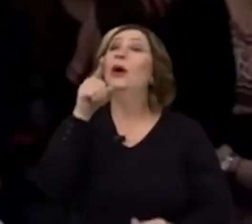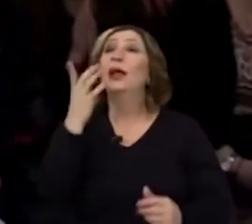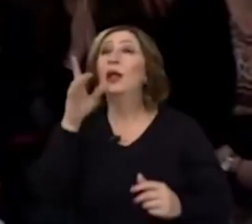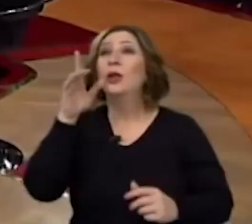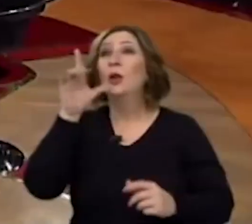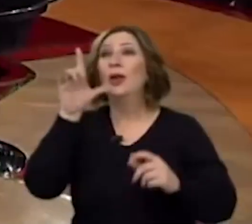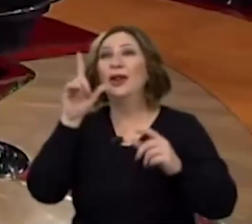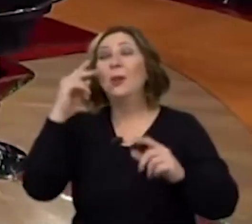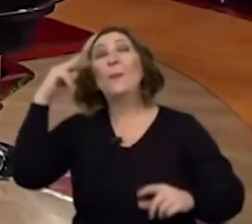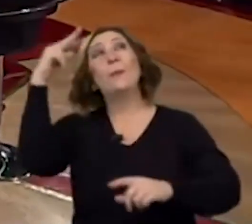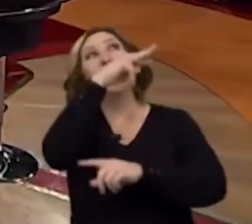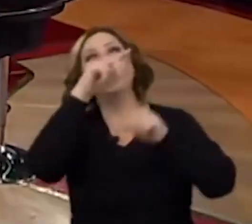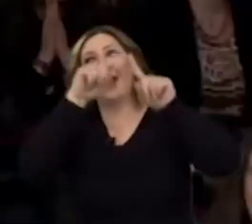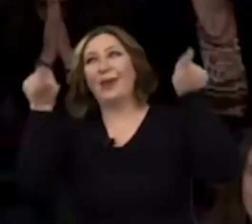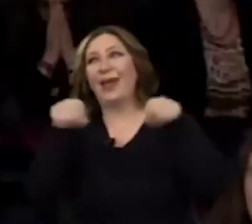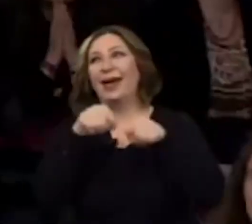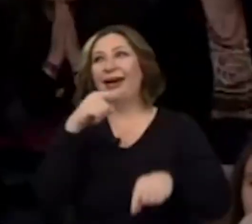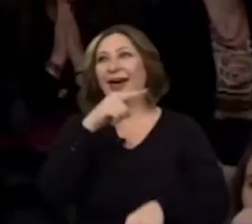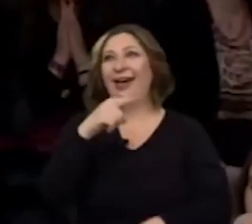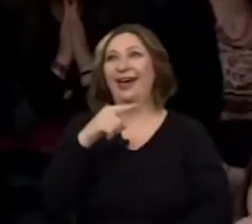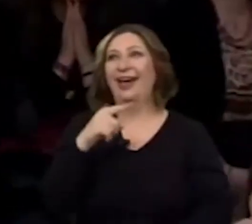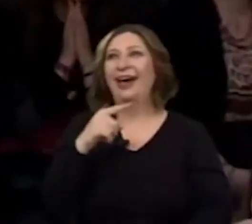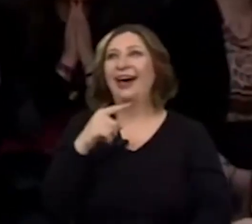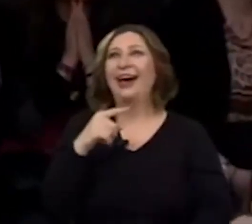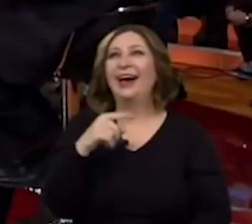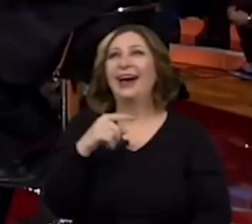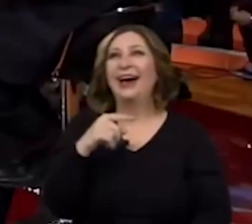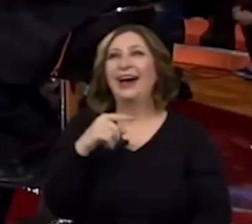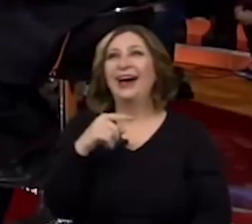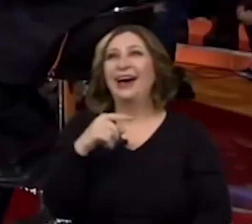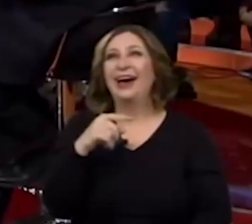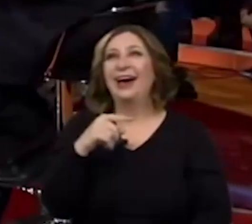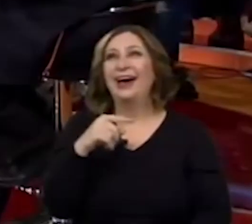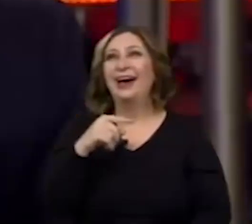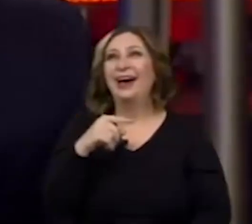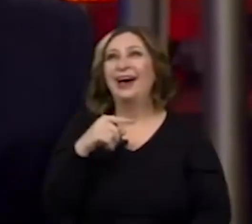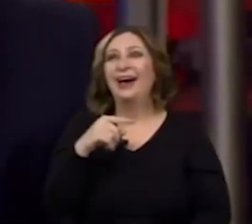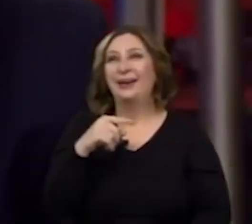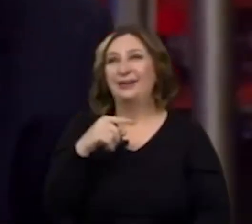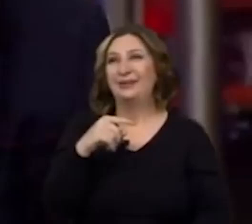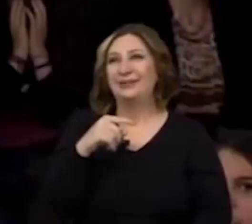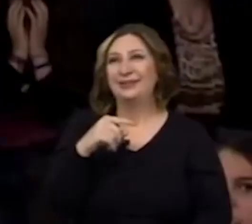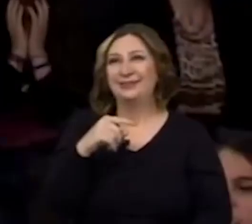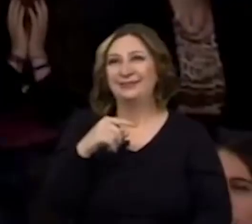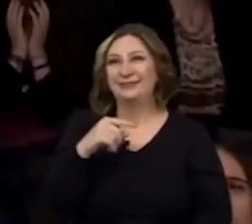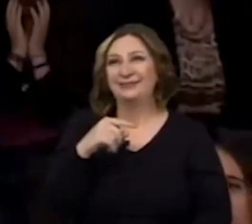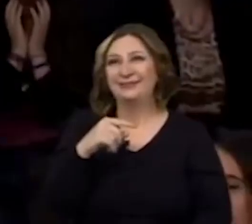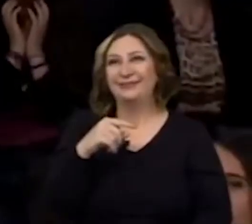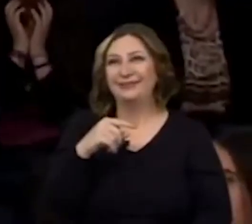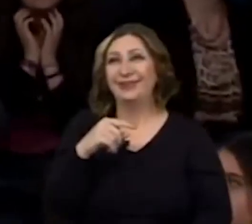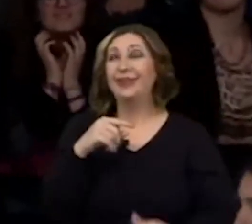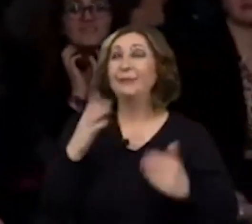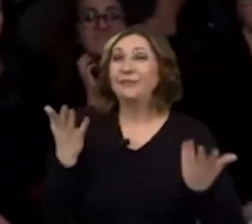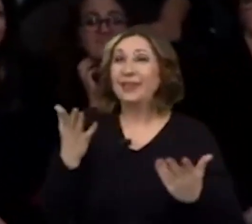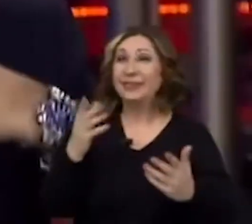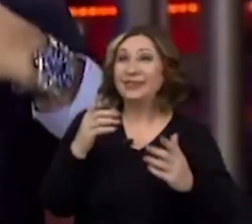at the tabela mıydı? Yani. Hayır. Ya bir de ama... What can I say sometimes? What can I say sometimes? What